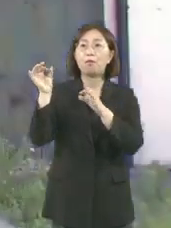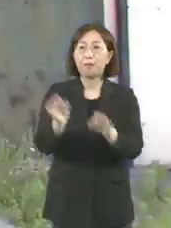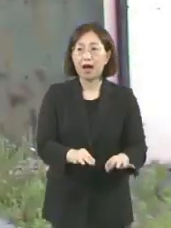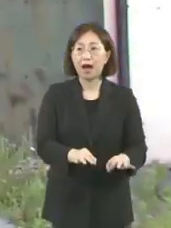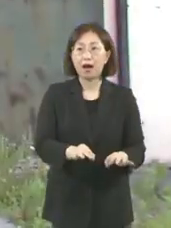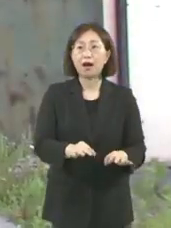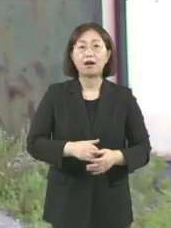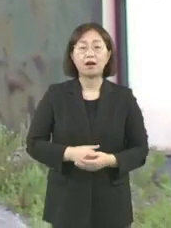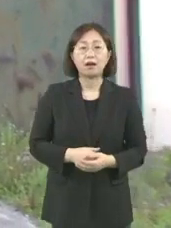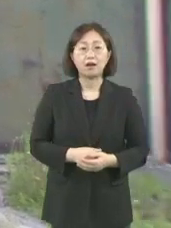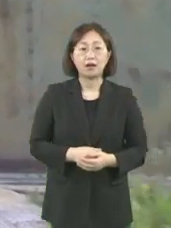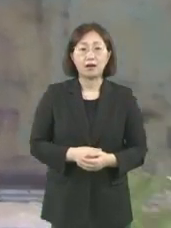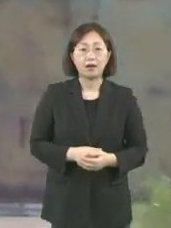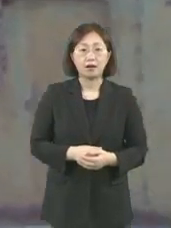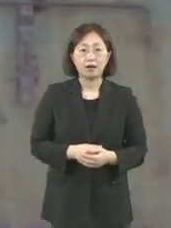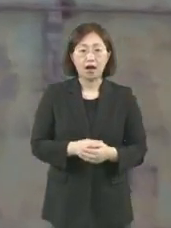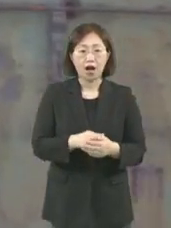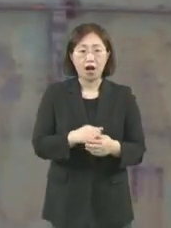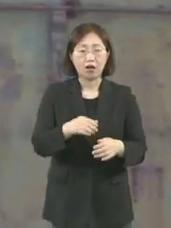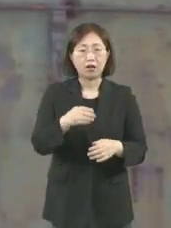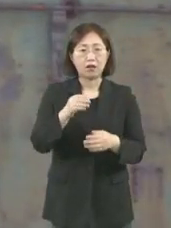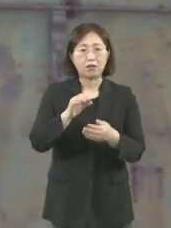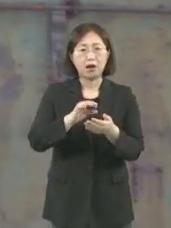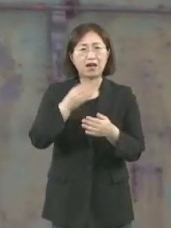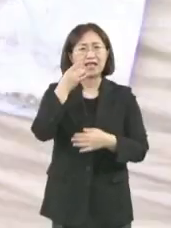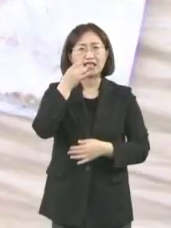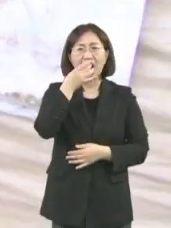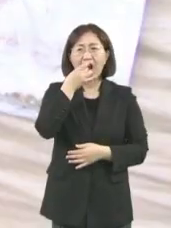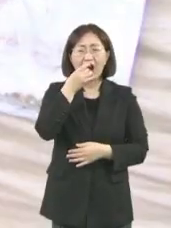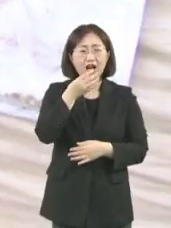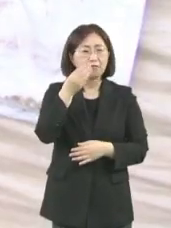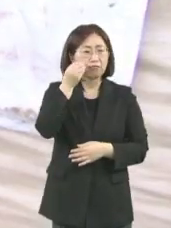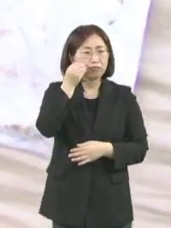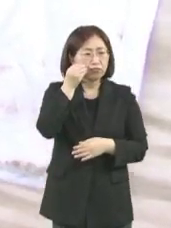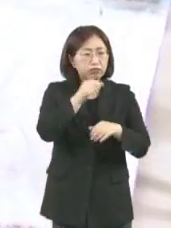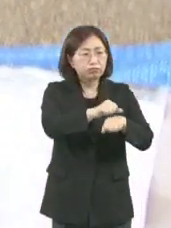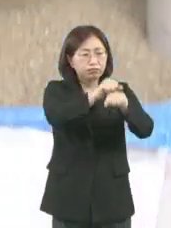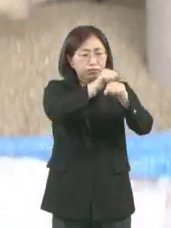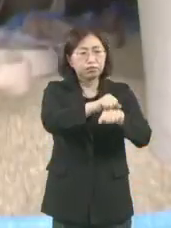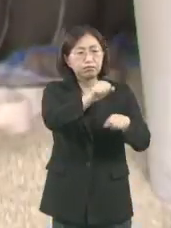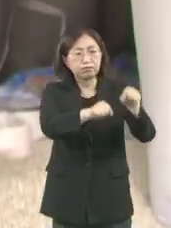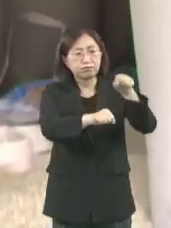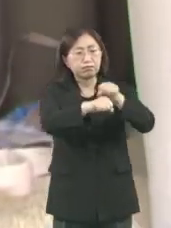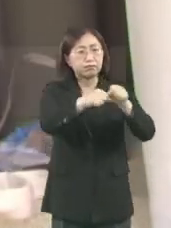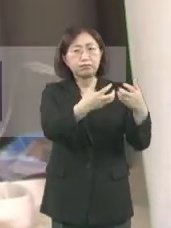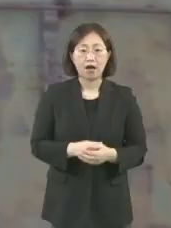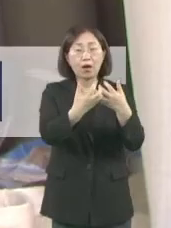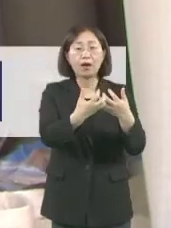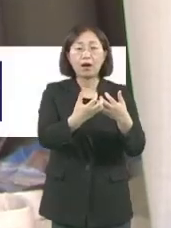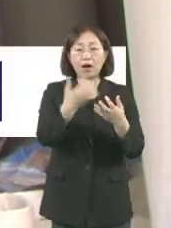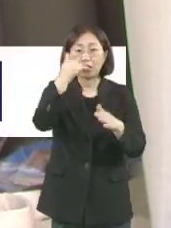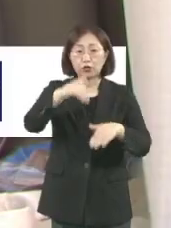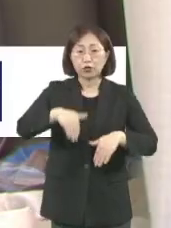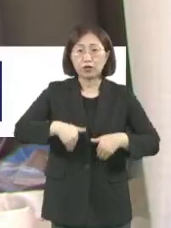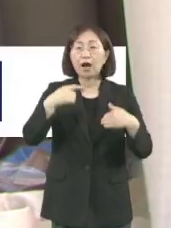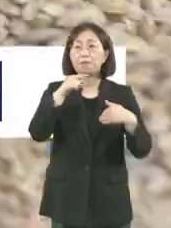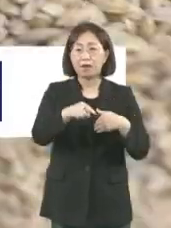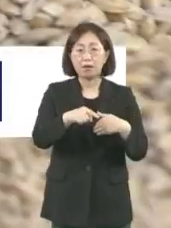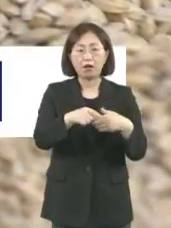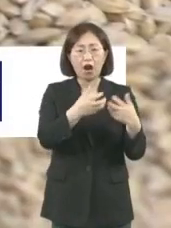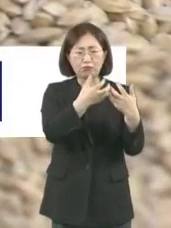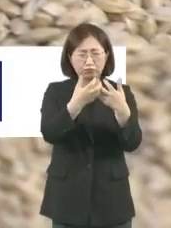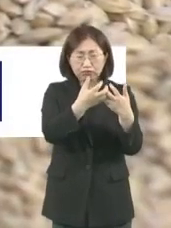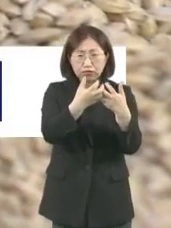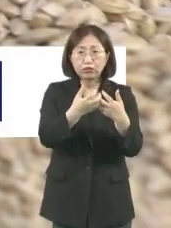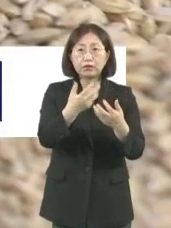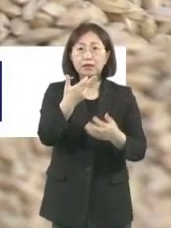하락세입니다. 산지 창고는 쌀 재고가 넘쳐 층층이 쌓아도 이미 빈 틈이 없습니다. 충남에만 이렇게 갈 곳 없는